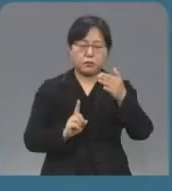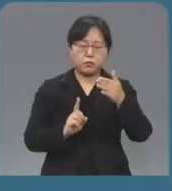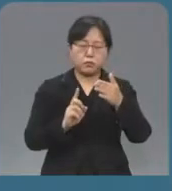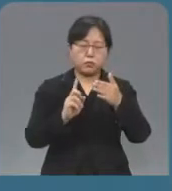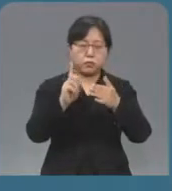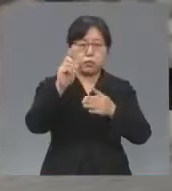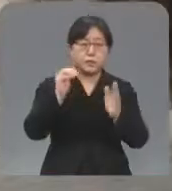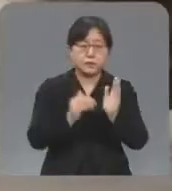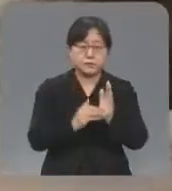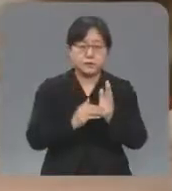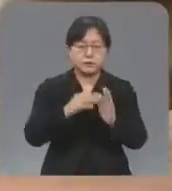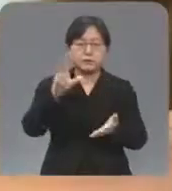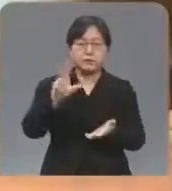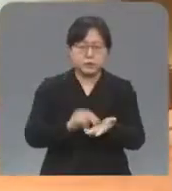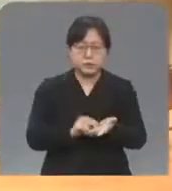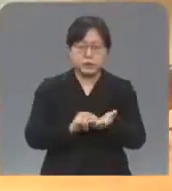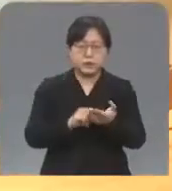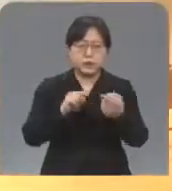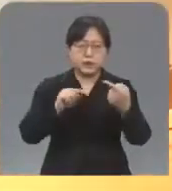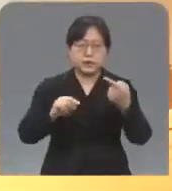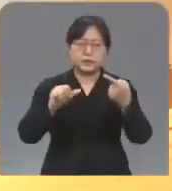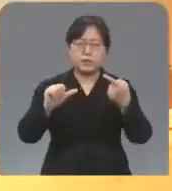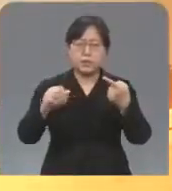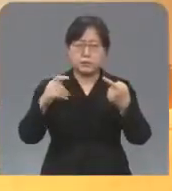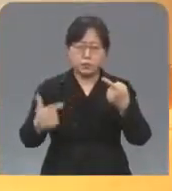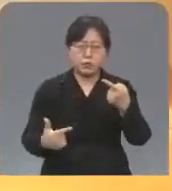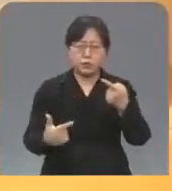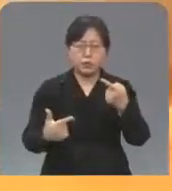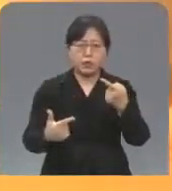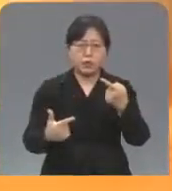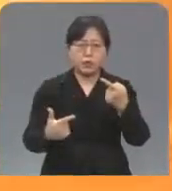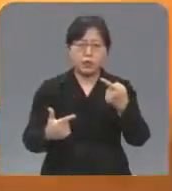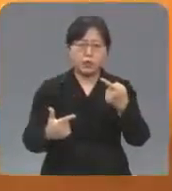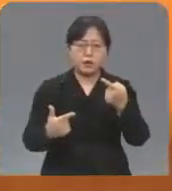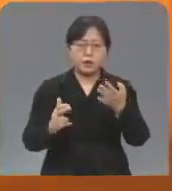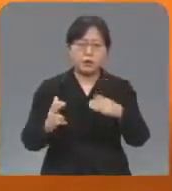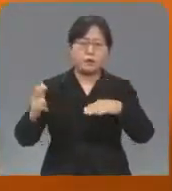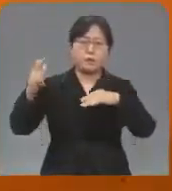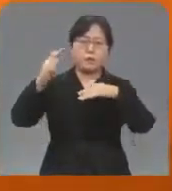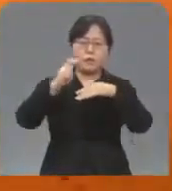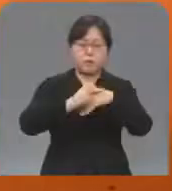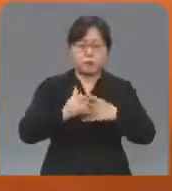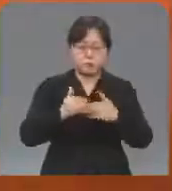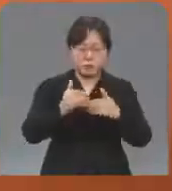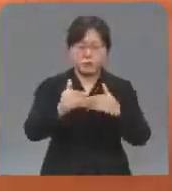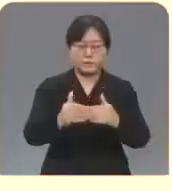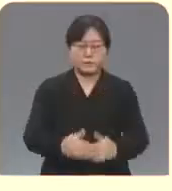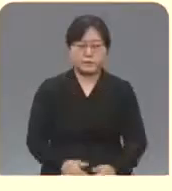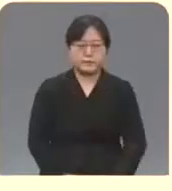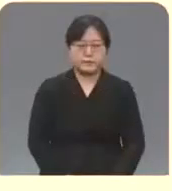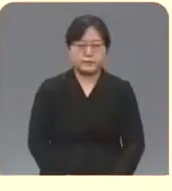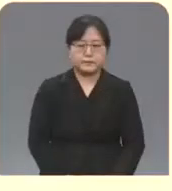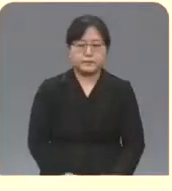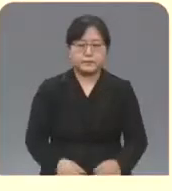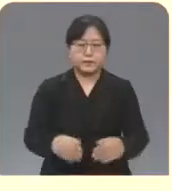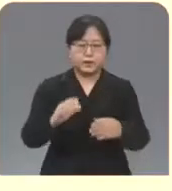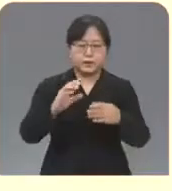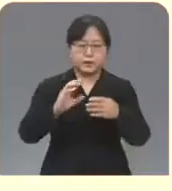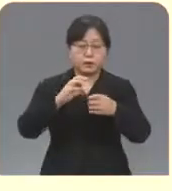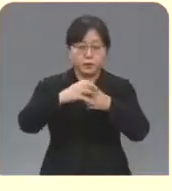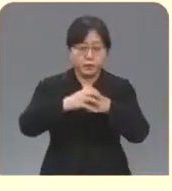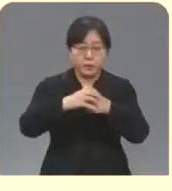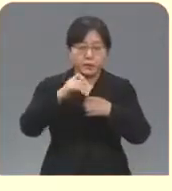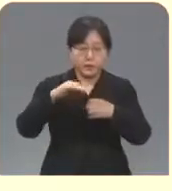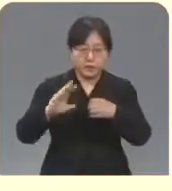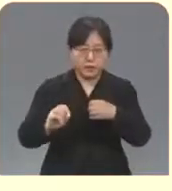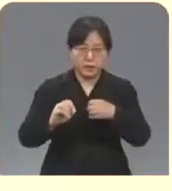통과했습니다. 문제는 1.5톤 무게의 모형 위성을 궤도에 안착시키는 과정이었습니다. 덮개인 페어링과